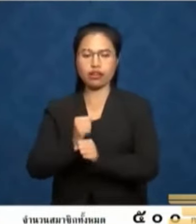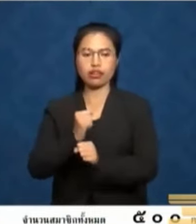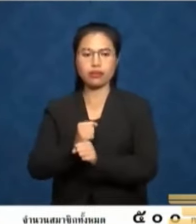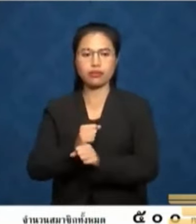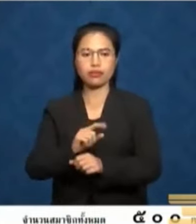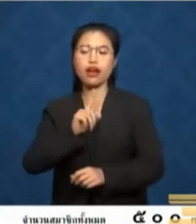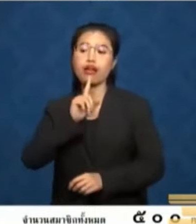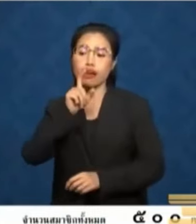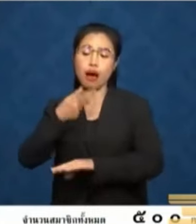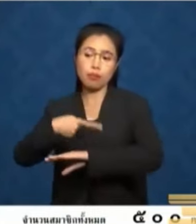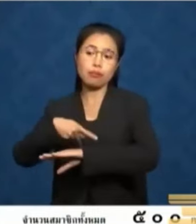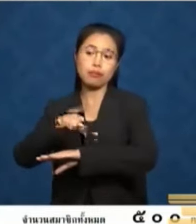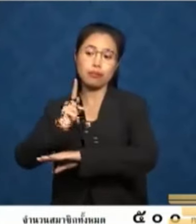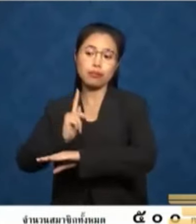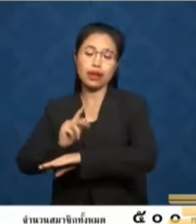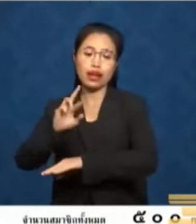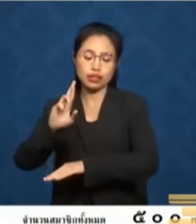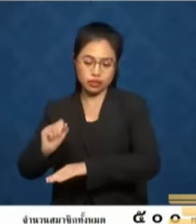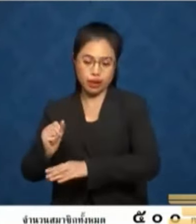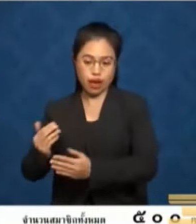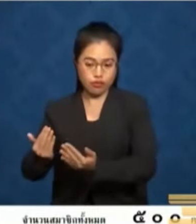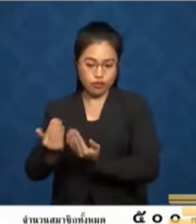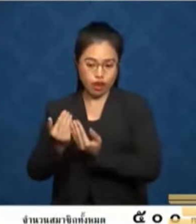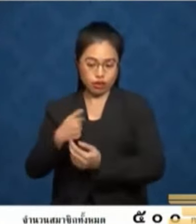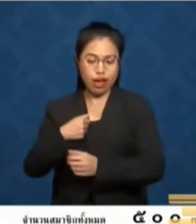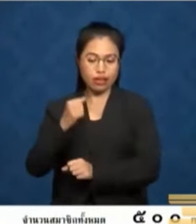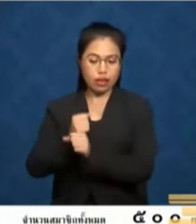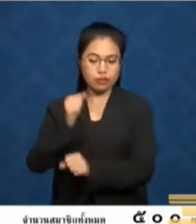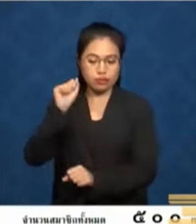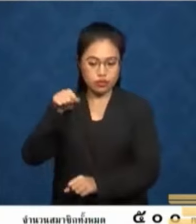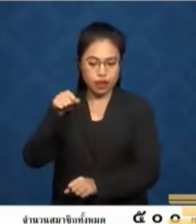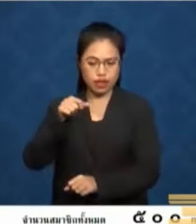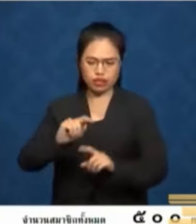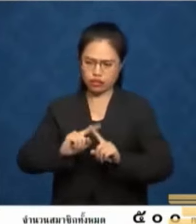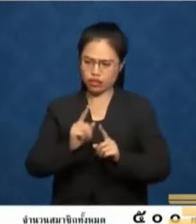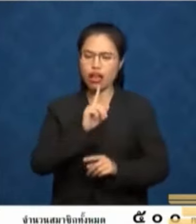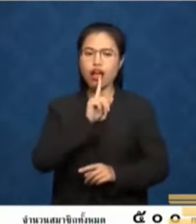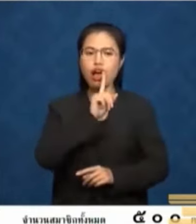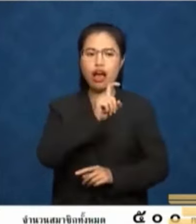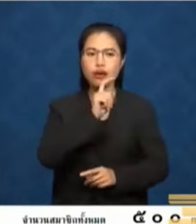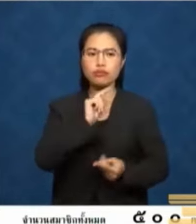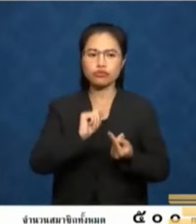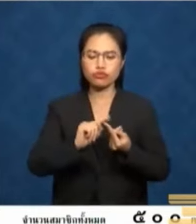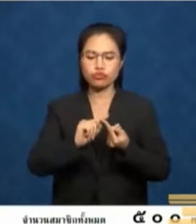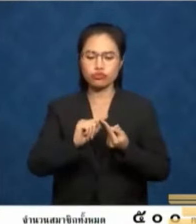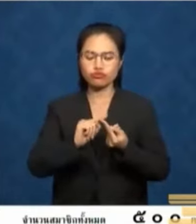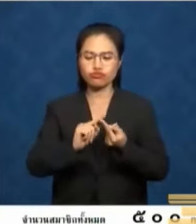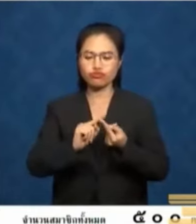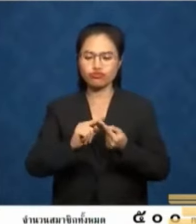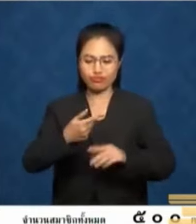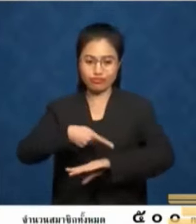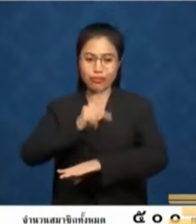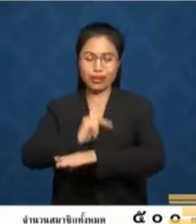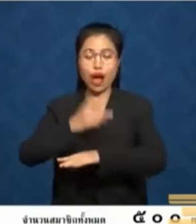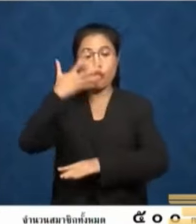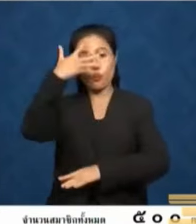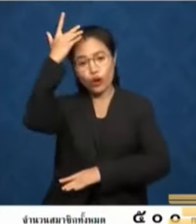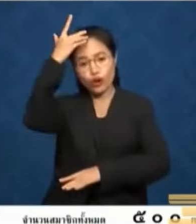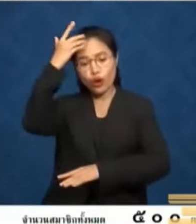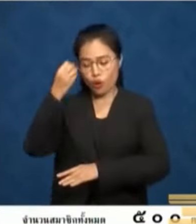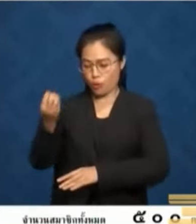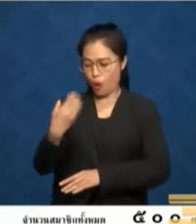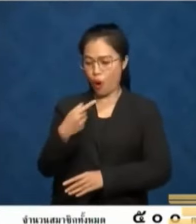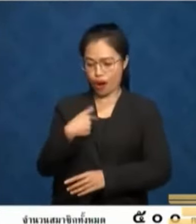ได้มอบหมายให้ท่านหรือไม่ถ้าประธานสภามอบหมายผมก็ได้ได้กราบเรียนถามอาจารย์วรนต่อข้อที่ 2ท่านประธานที่